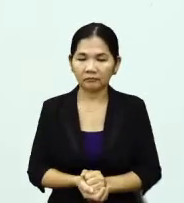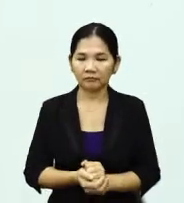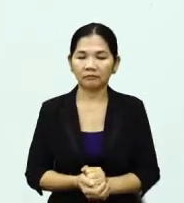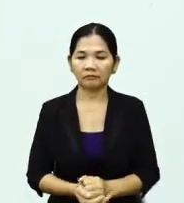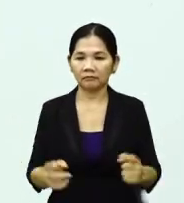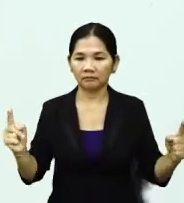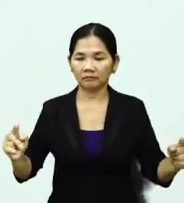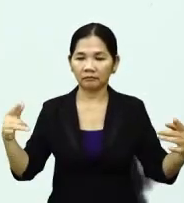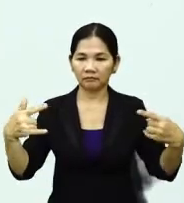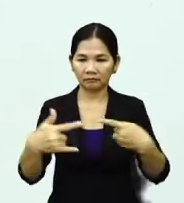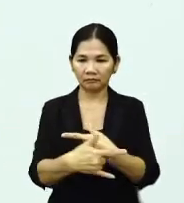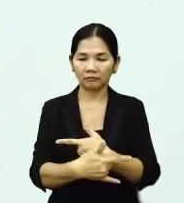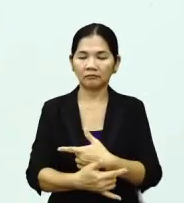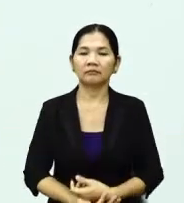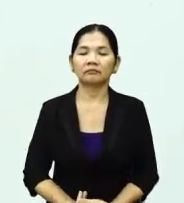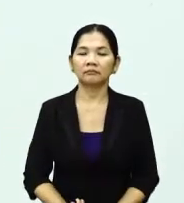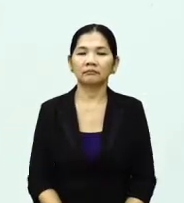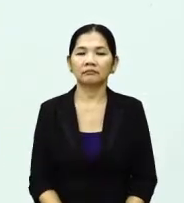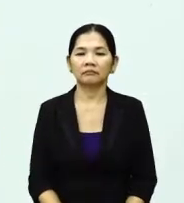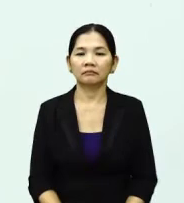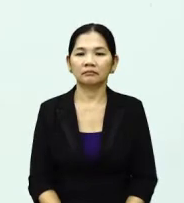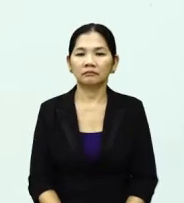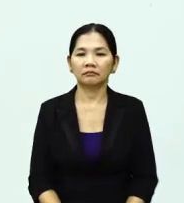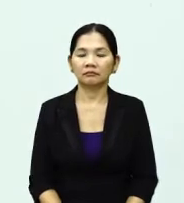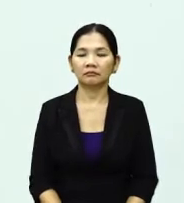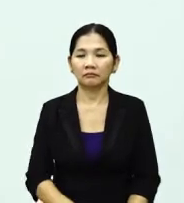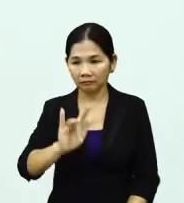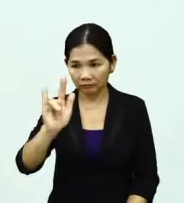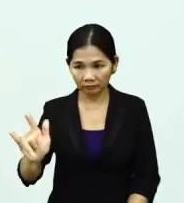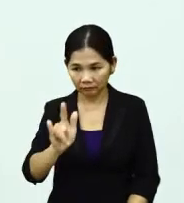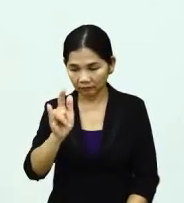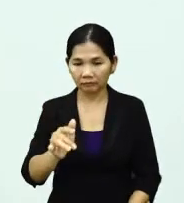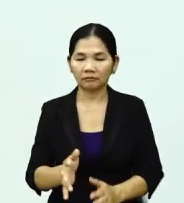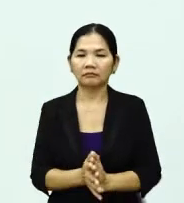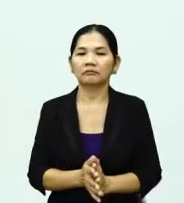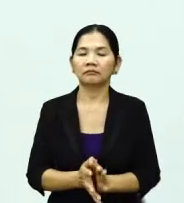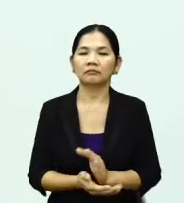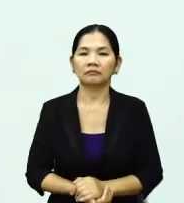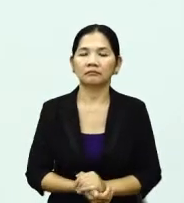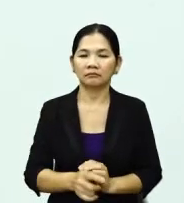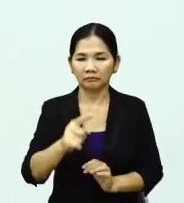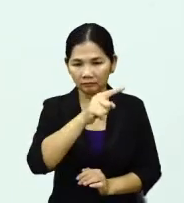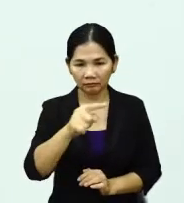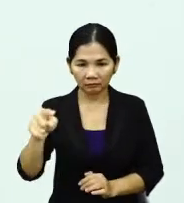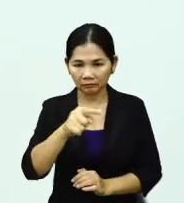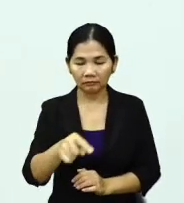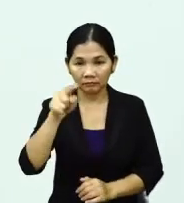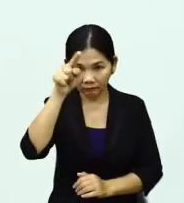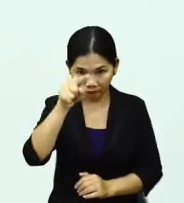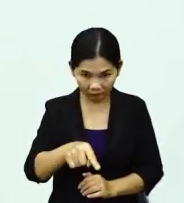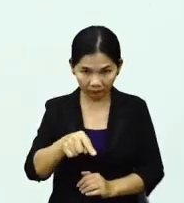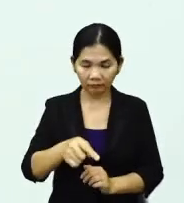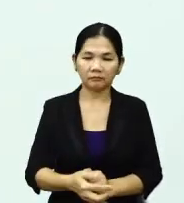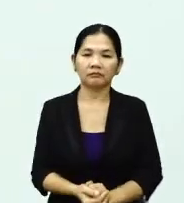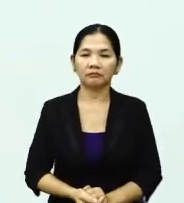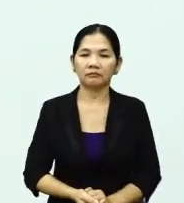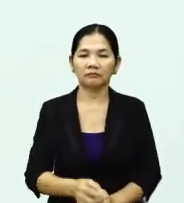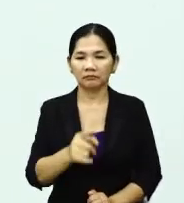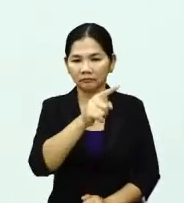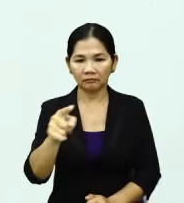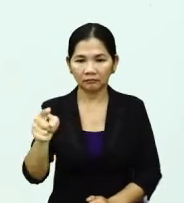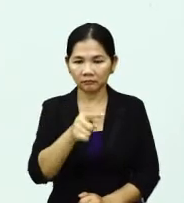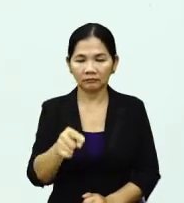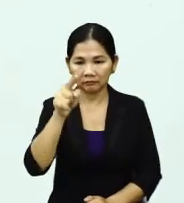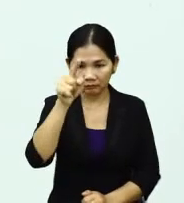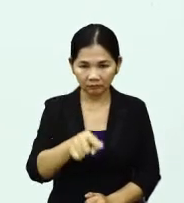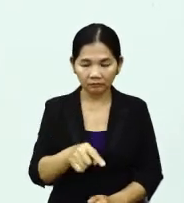bạc để sạp. Chả hay bạc để sạp nhưng pra rồi nhé. Chá, xa nhà tôi nè con á. Chẳng tính tôi nè ngay đó